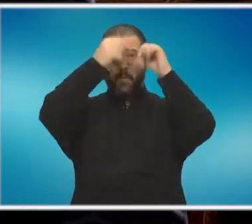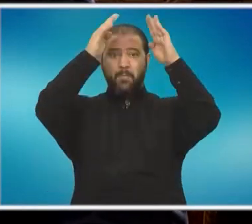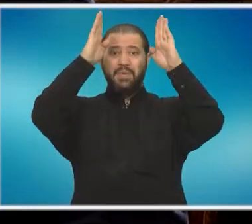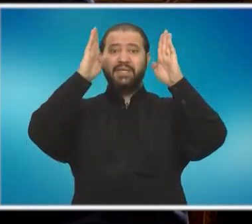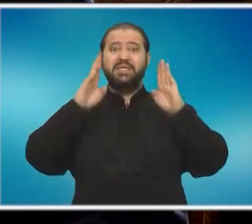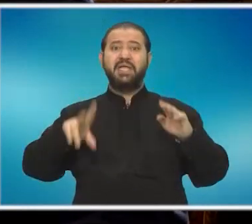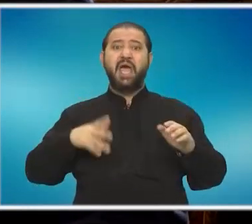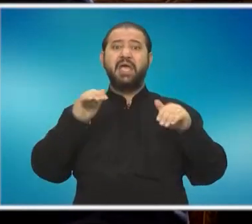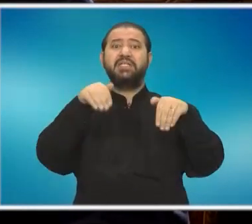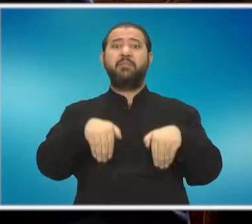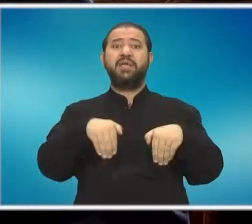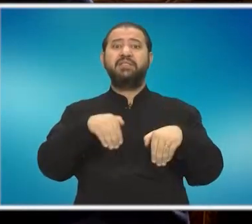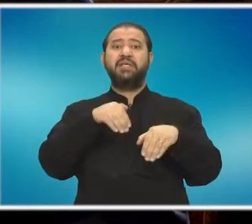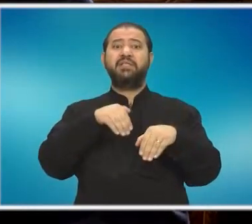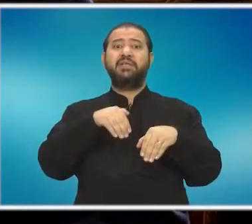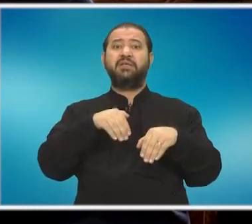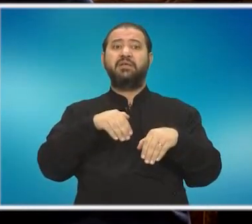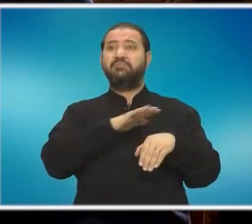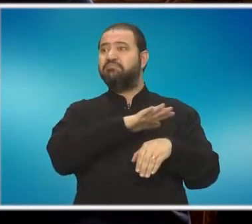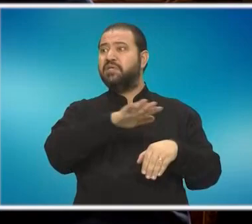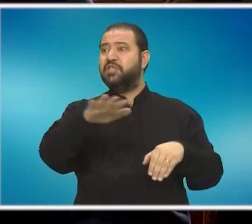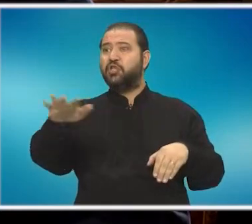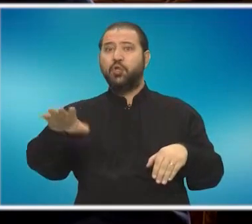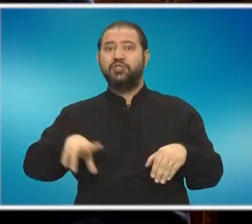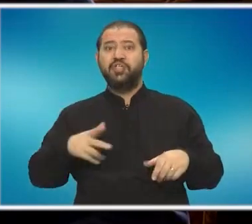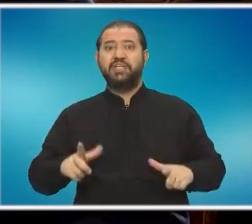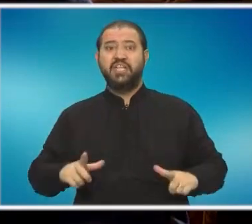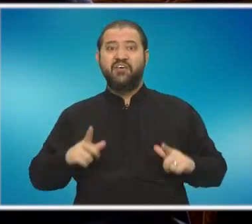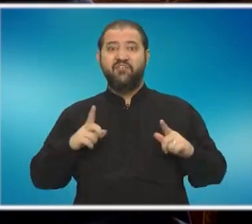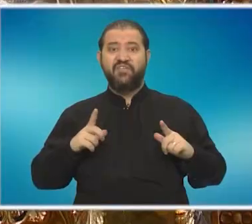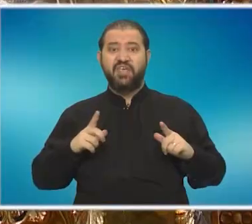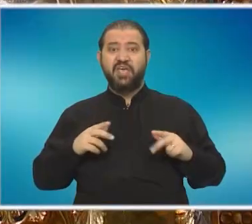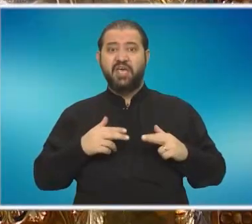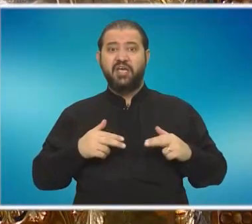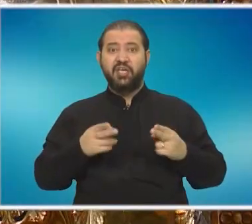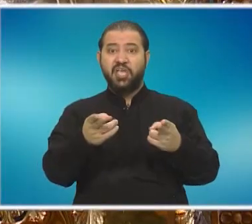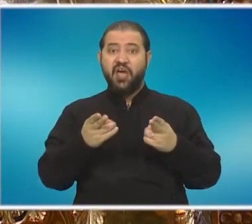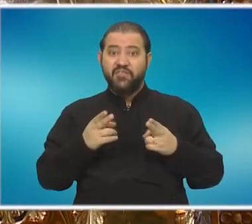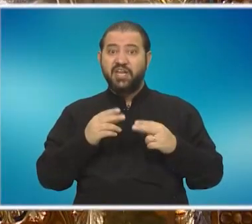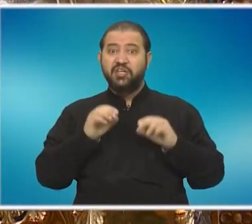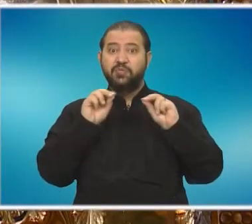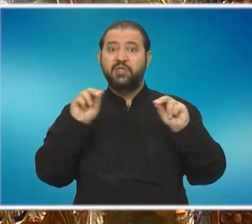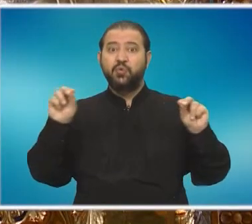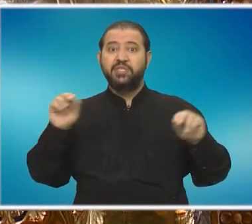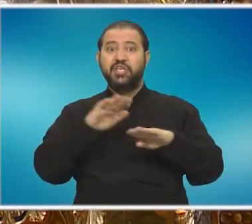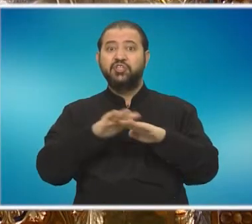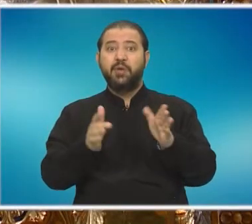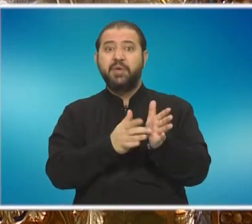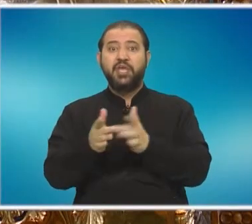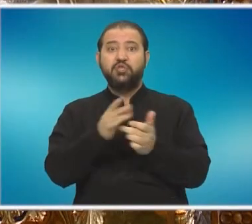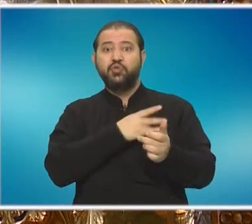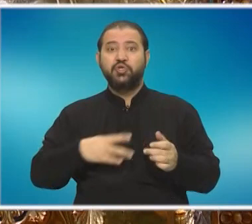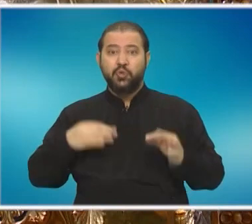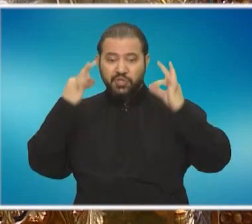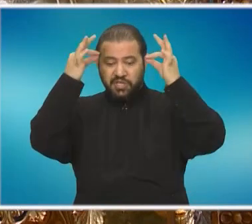Biserica este prezentă în societate și este vie. El vine și îl mărturisește pe Hristos și